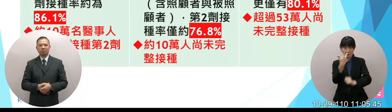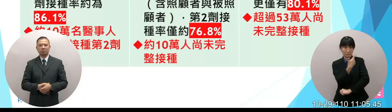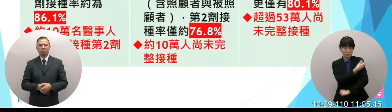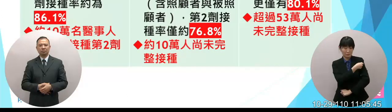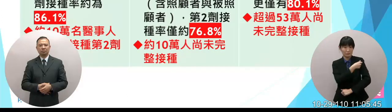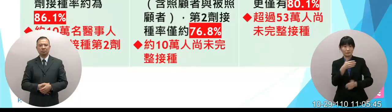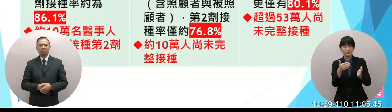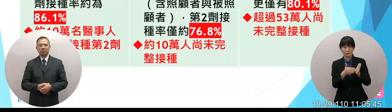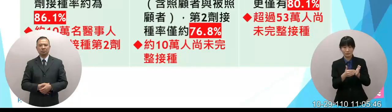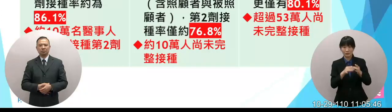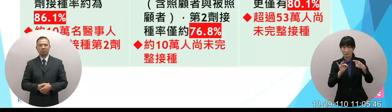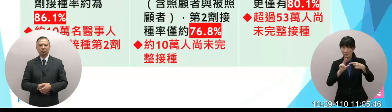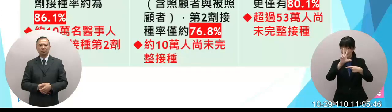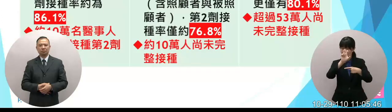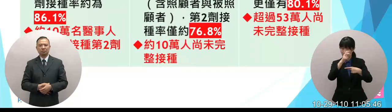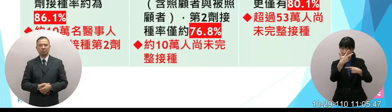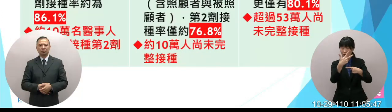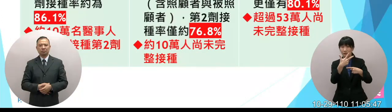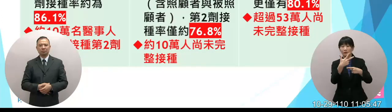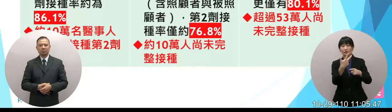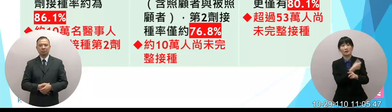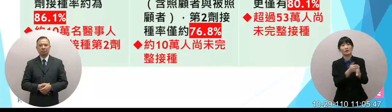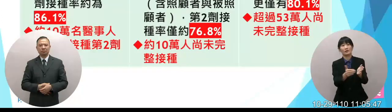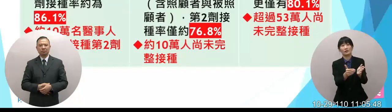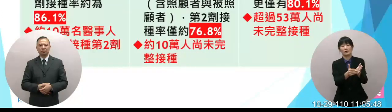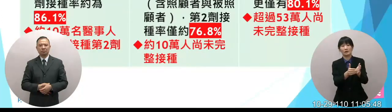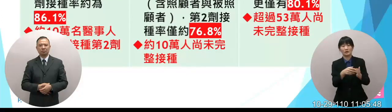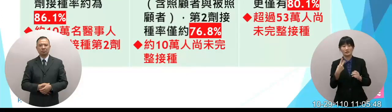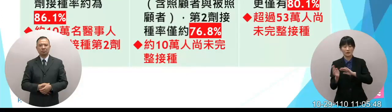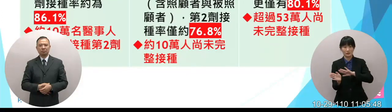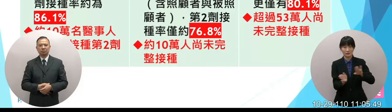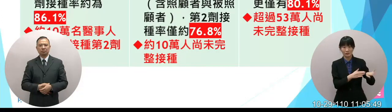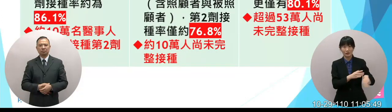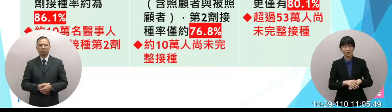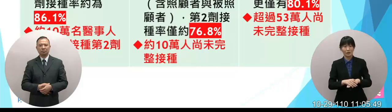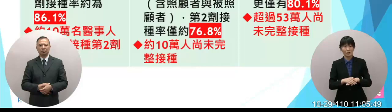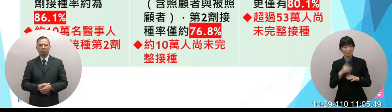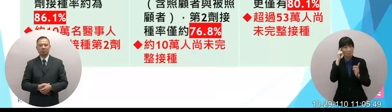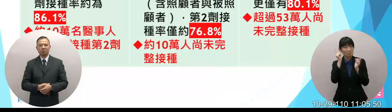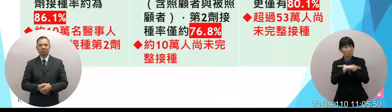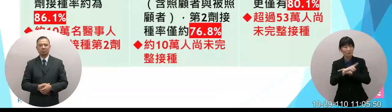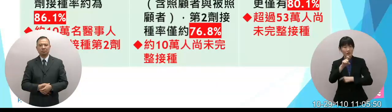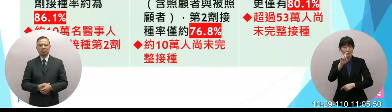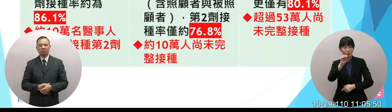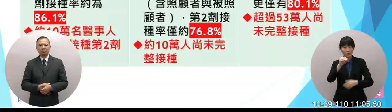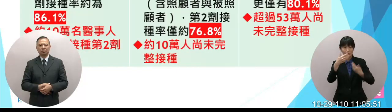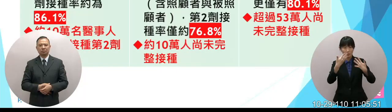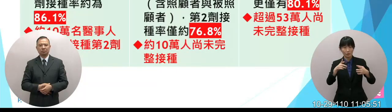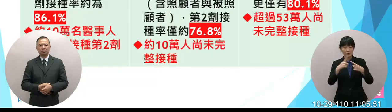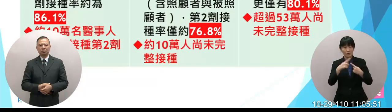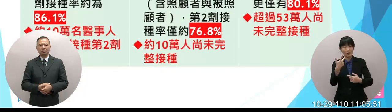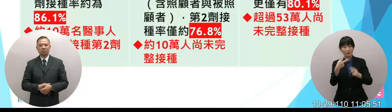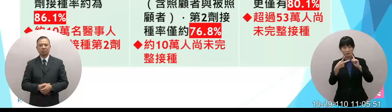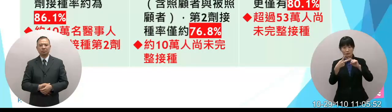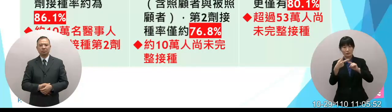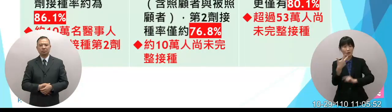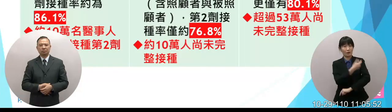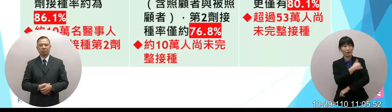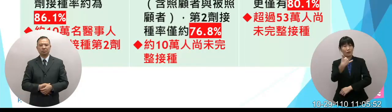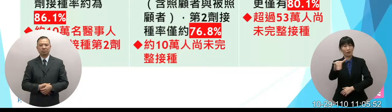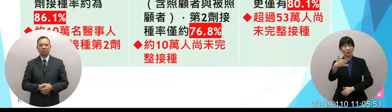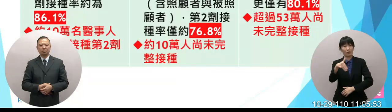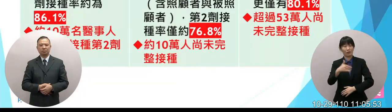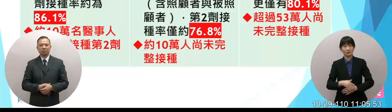是 77% 左右，同样的大概有10万个人还没有接受第二剂的接种。